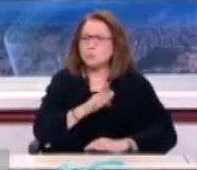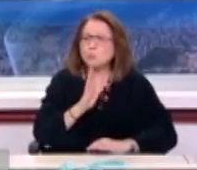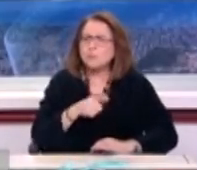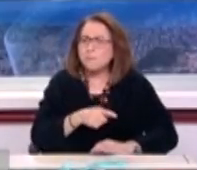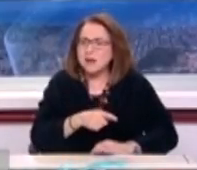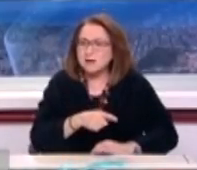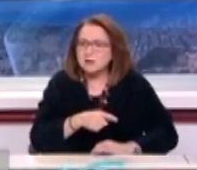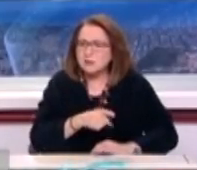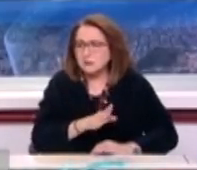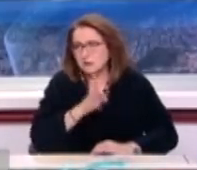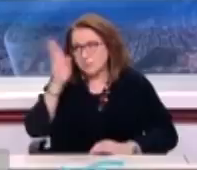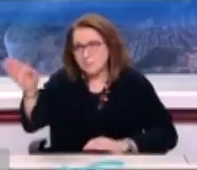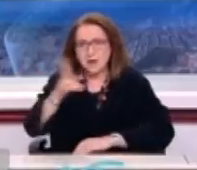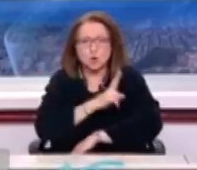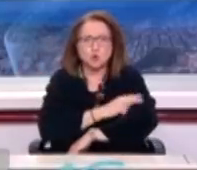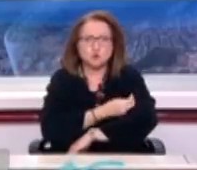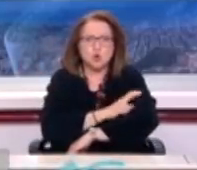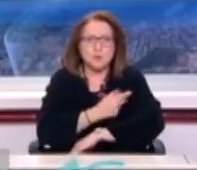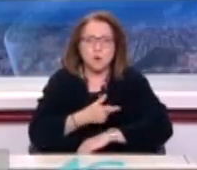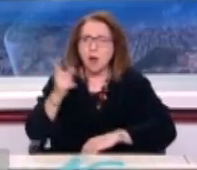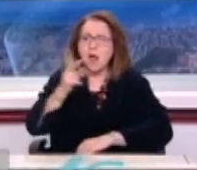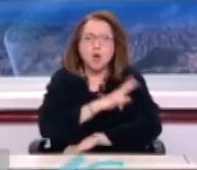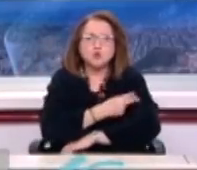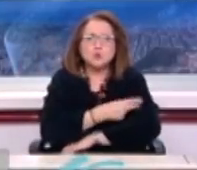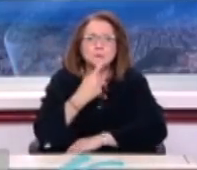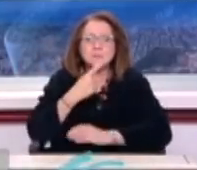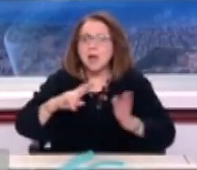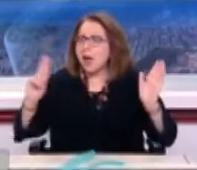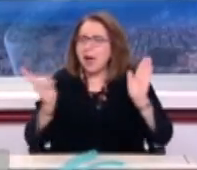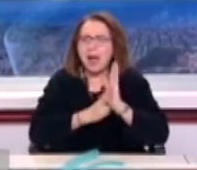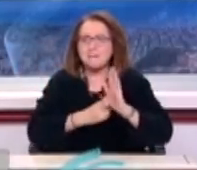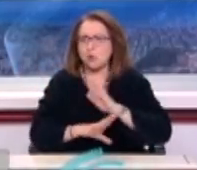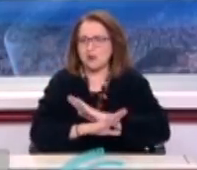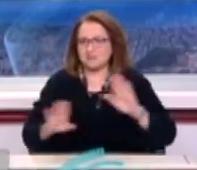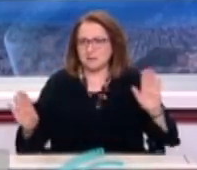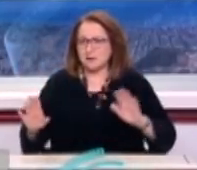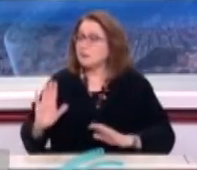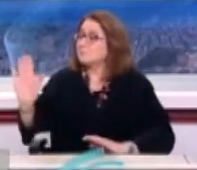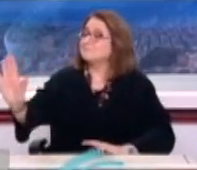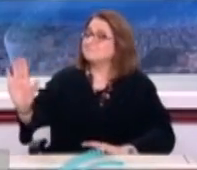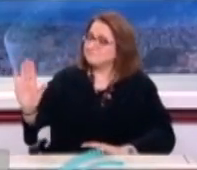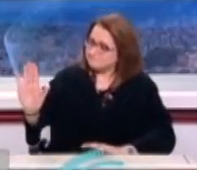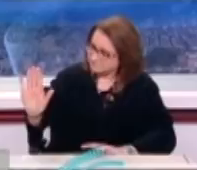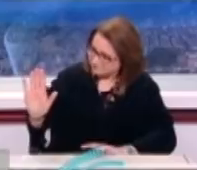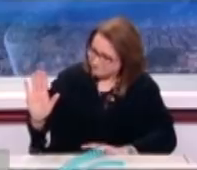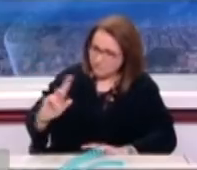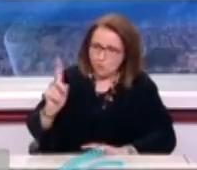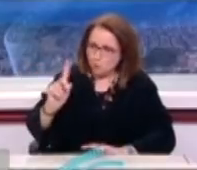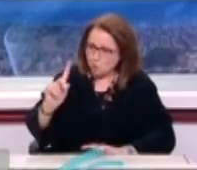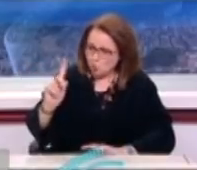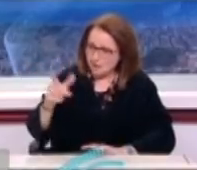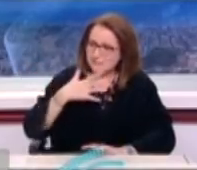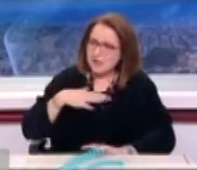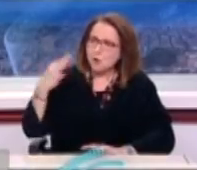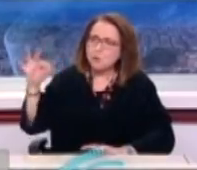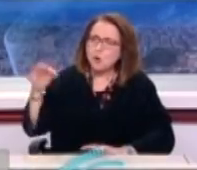λύση το να πάει στο νοσοκομείο, το οποίο όμως δεν επιτρέπεται. Όχι, όχι, δεν είναι, όχι να το διορθώσω αυτό. Καταλαβαίνω το ερώτημα. Το καταλαβαίνω το